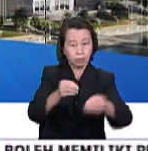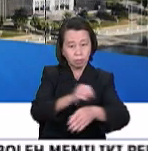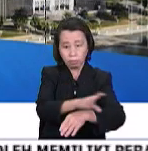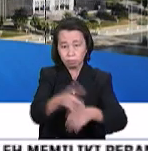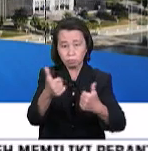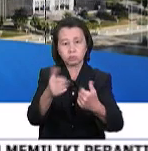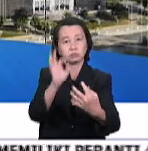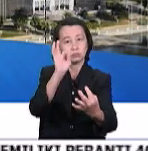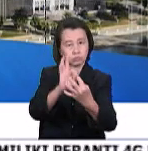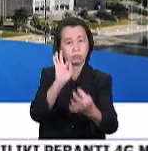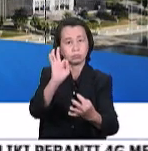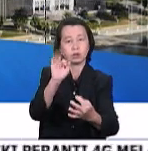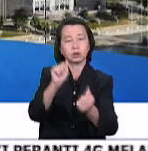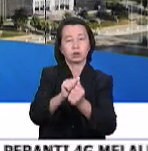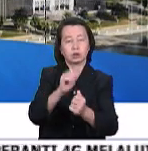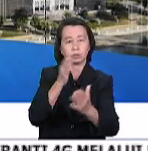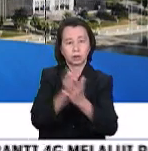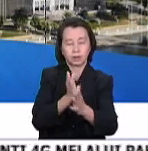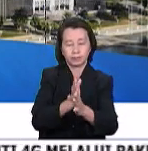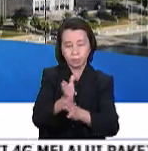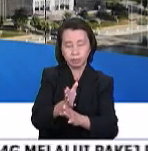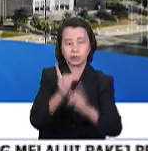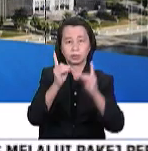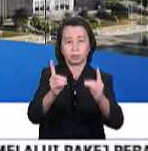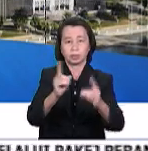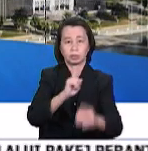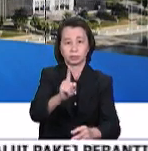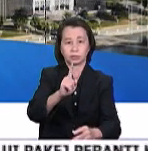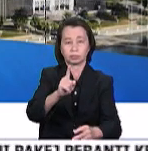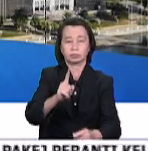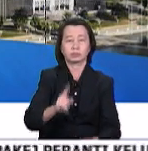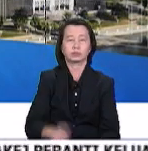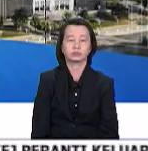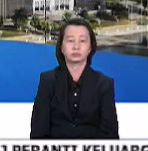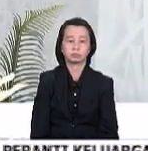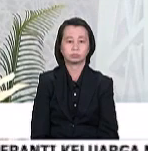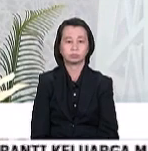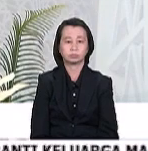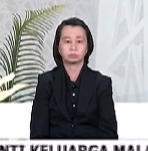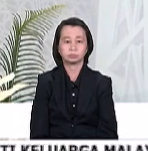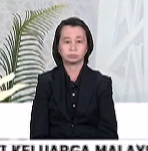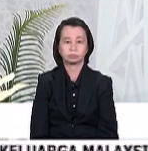impak signifikan terutamanya dalam bidang pendidikan Islam di Malaysia.